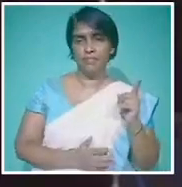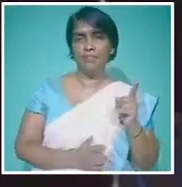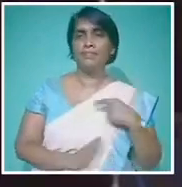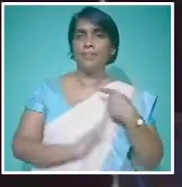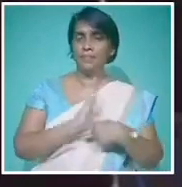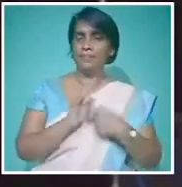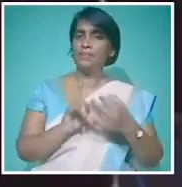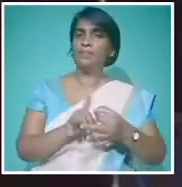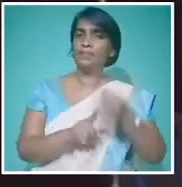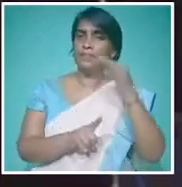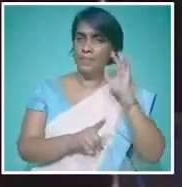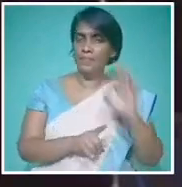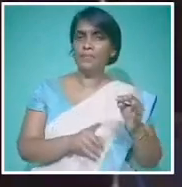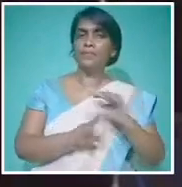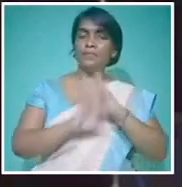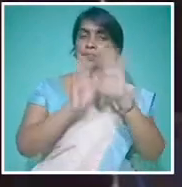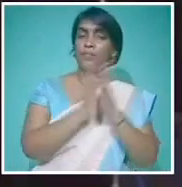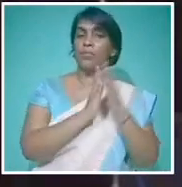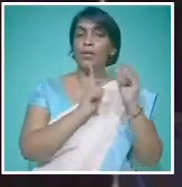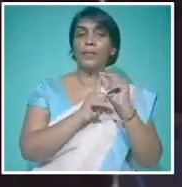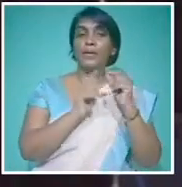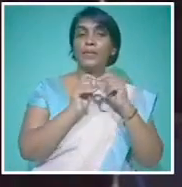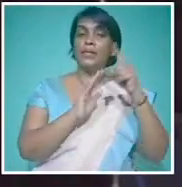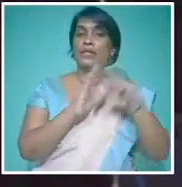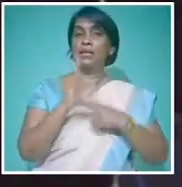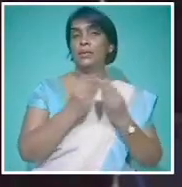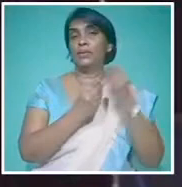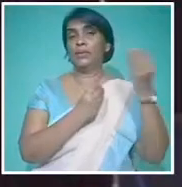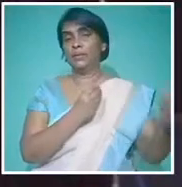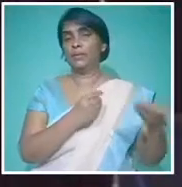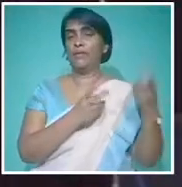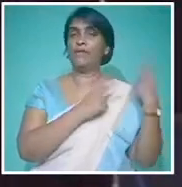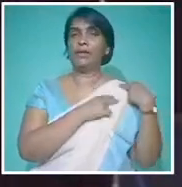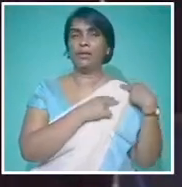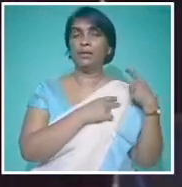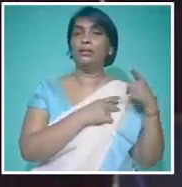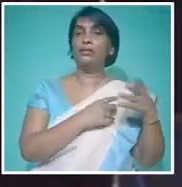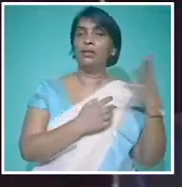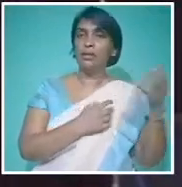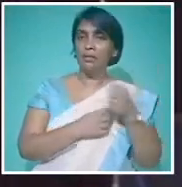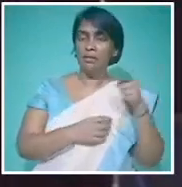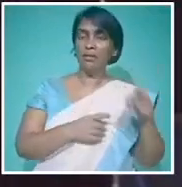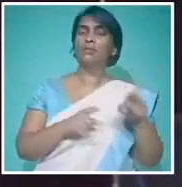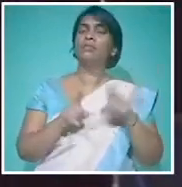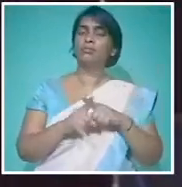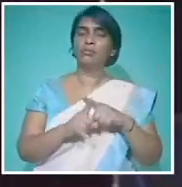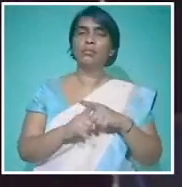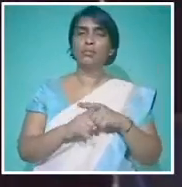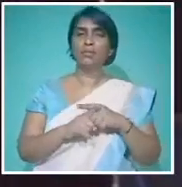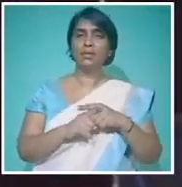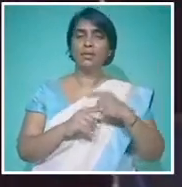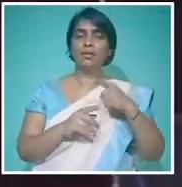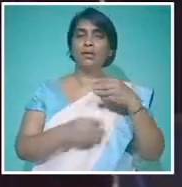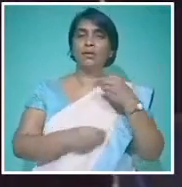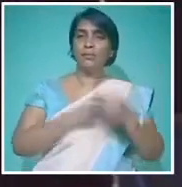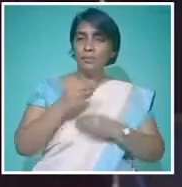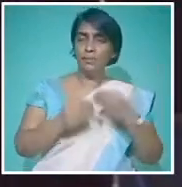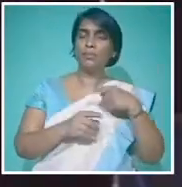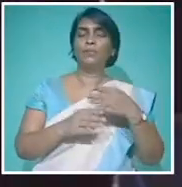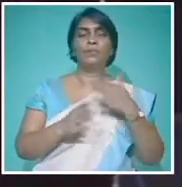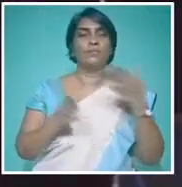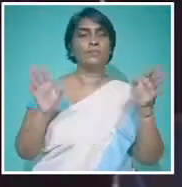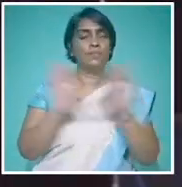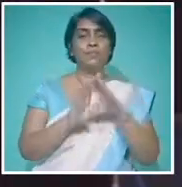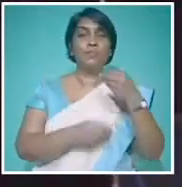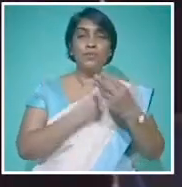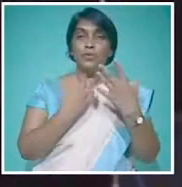රටේ ජනාධිපතිවරයා යොකුම් බාර දීලා තිබ්බ පීබි ජයසුන්දරට දැන් ඒක ගත්තනම් ඔය කියන අනවශ්‍යානයන නවත්තන්නත් පුළුවන් කර්මාන්ත